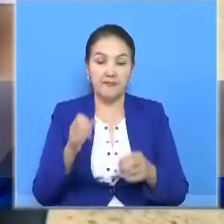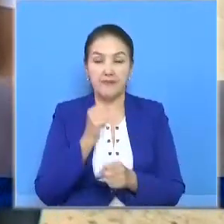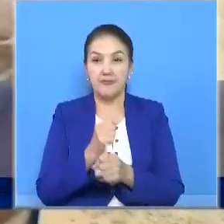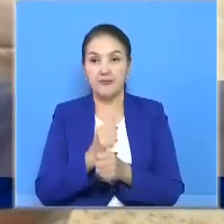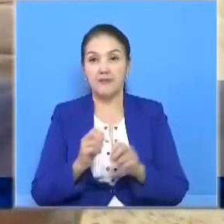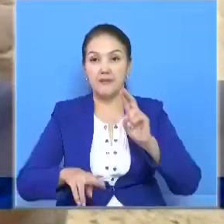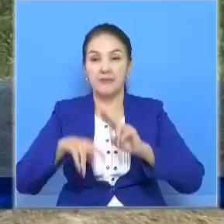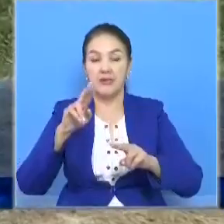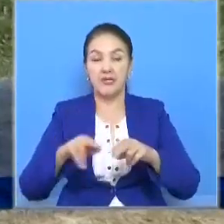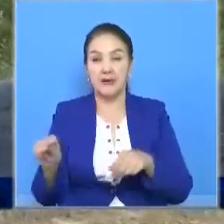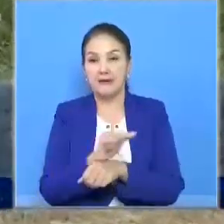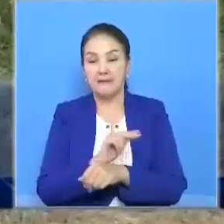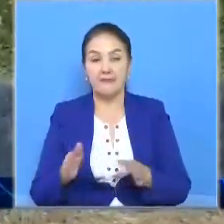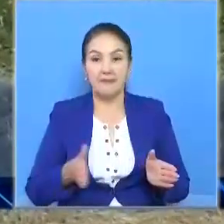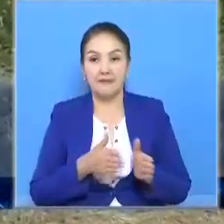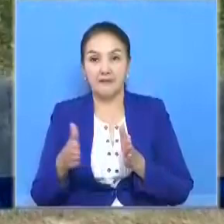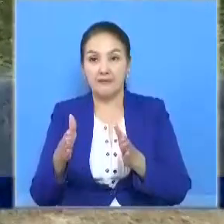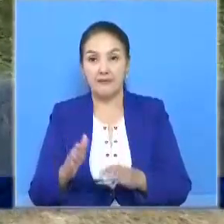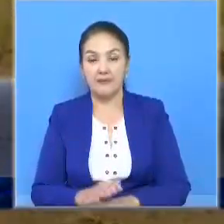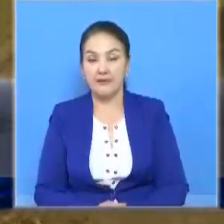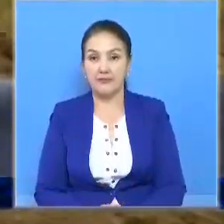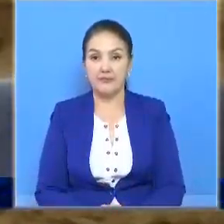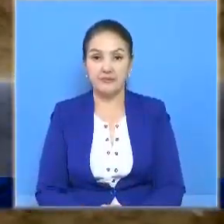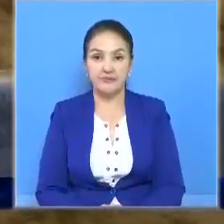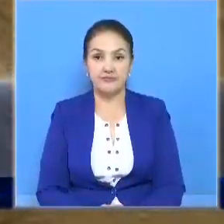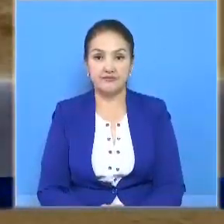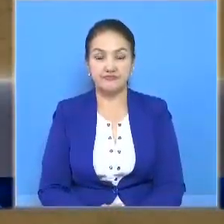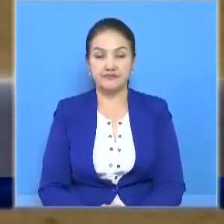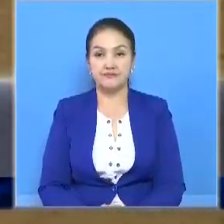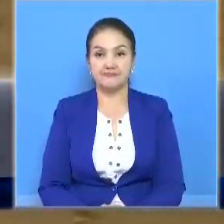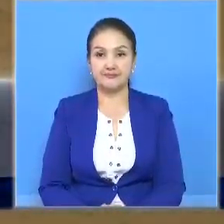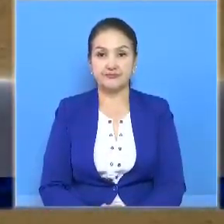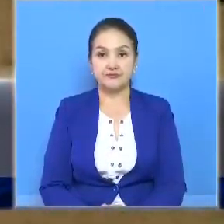работ по строительству и ремонту дорог. Зарина Отбанова, Армандос Магомбетов, телеканал «Актобе».